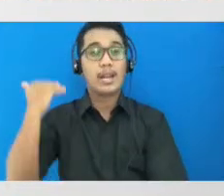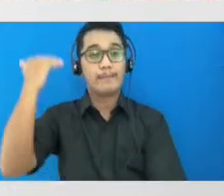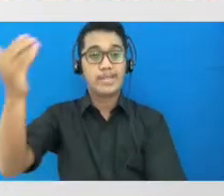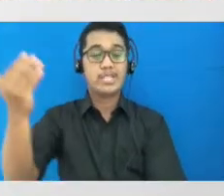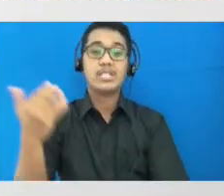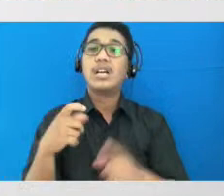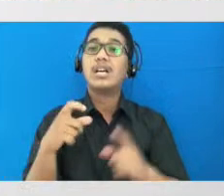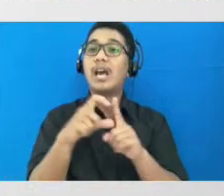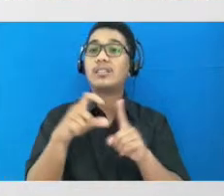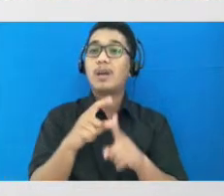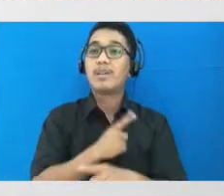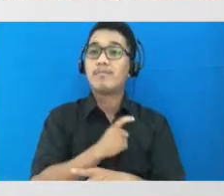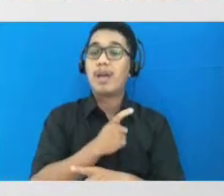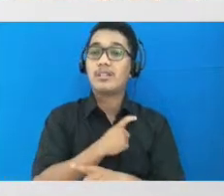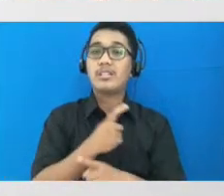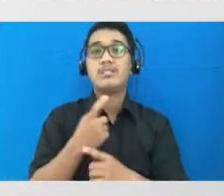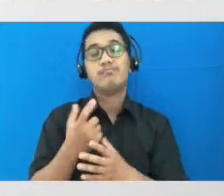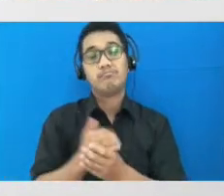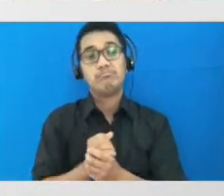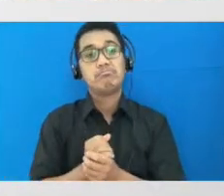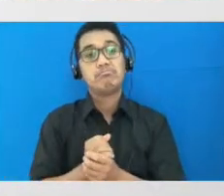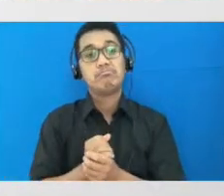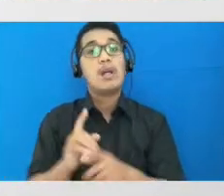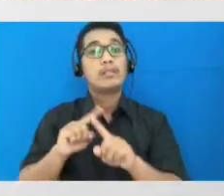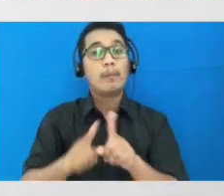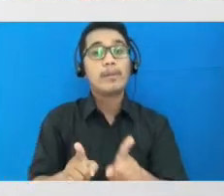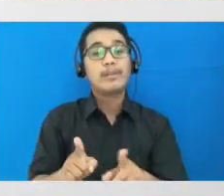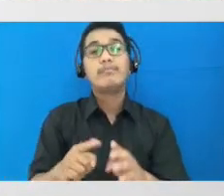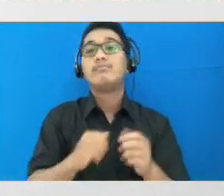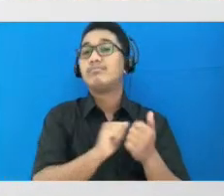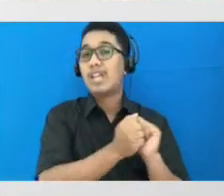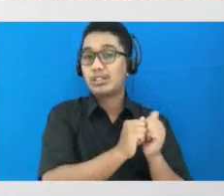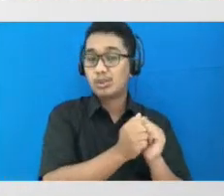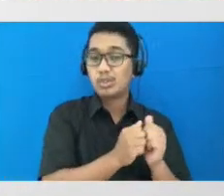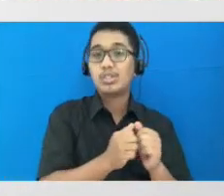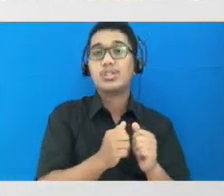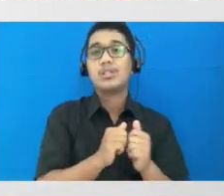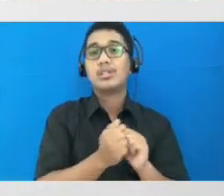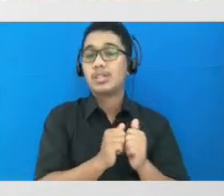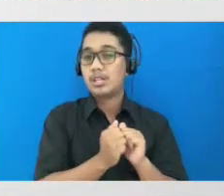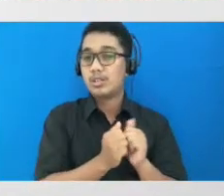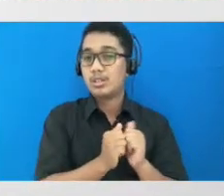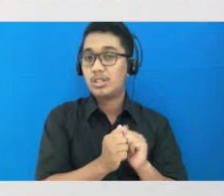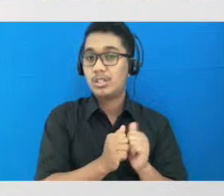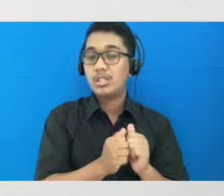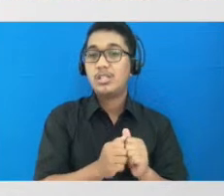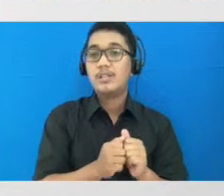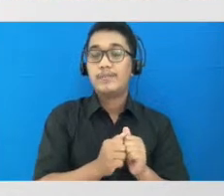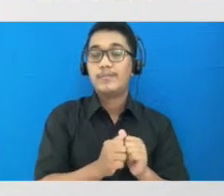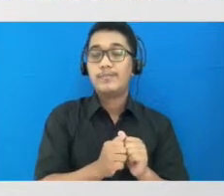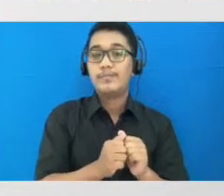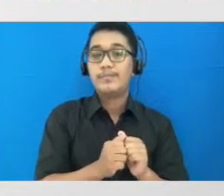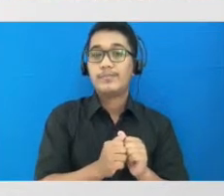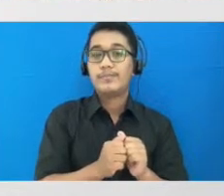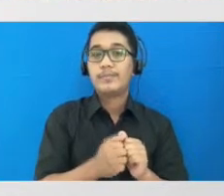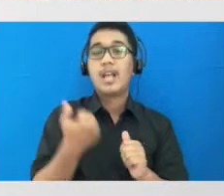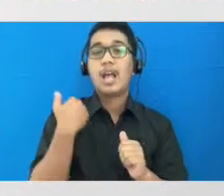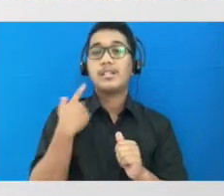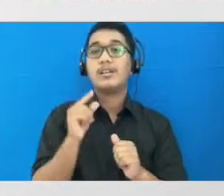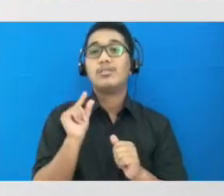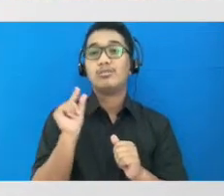Bukalapak. Untungnya di kasus ini, kalau di Indonesia selalu walaupun ada musibah biasanya ada